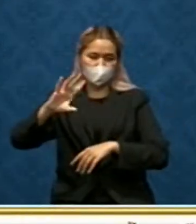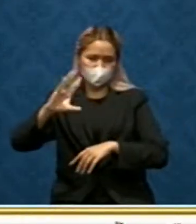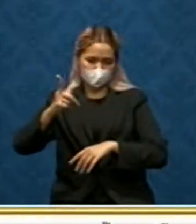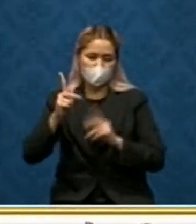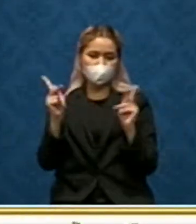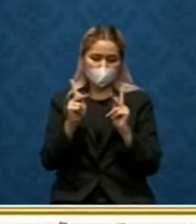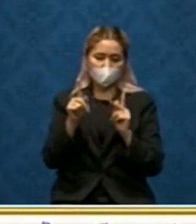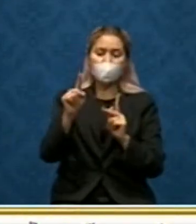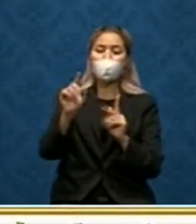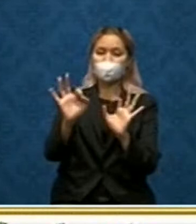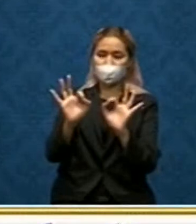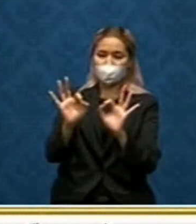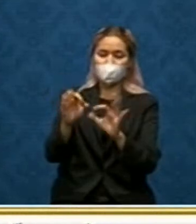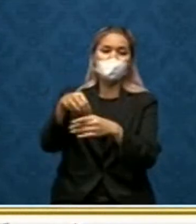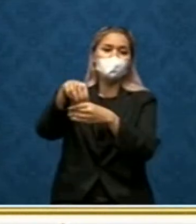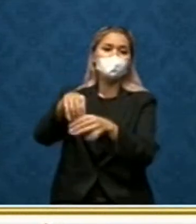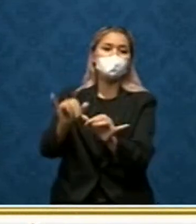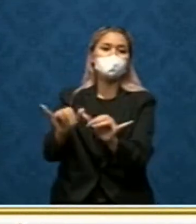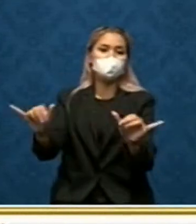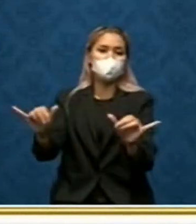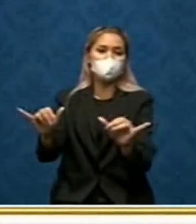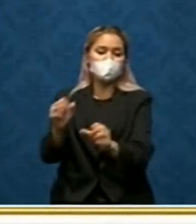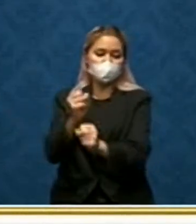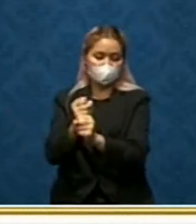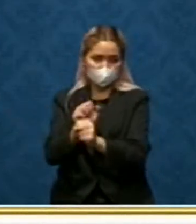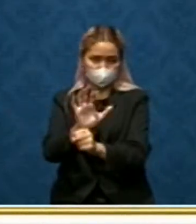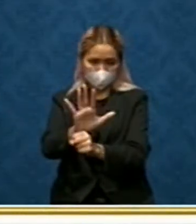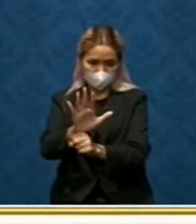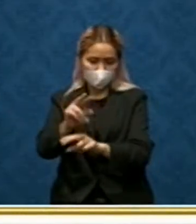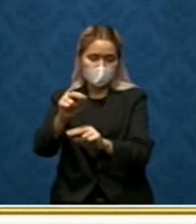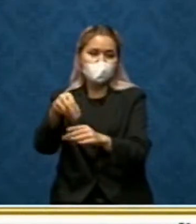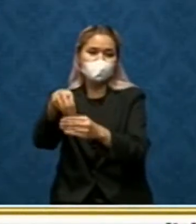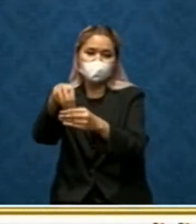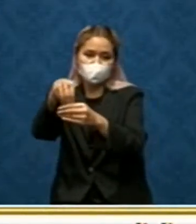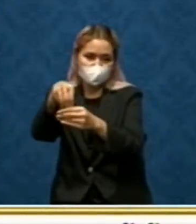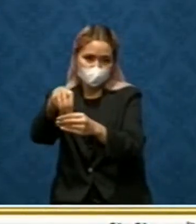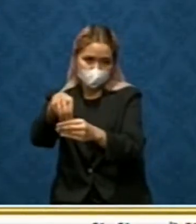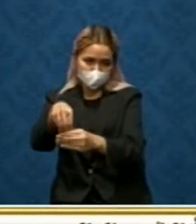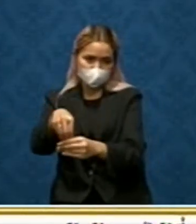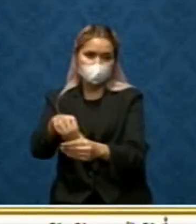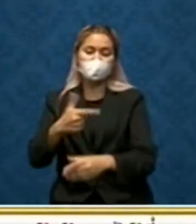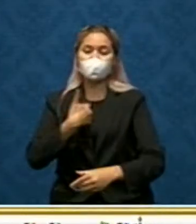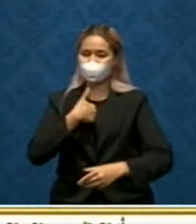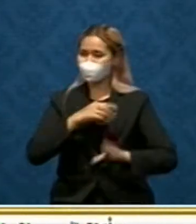กฎหมายมันยมีข้อขَร domain ณ คุณนั่ง เซ ที่